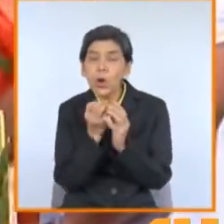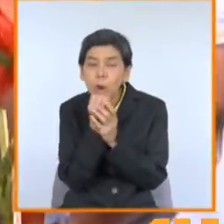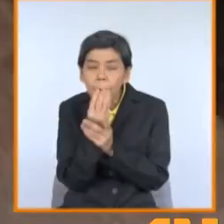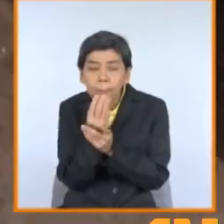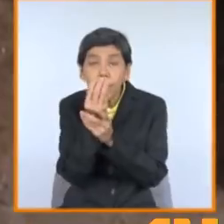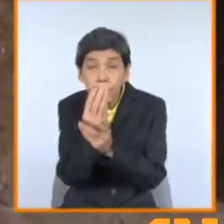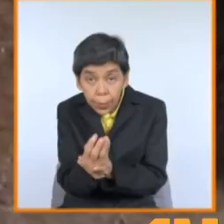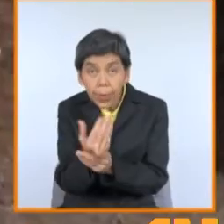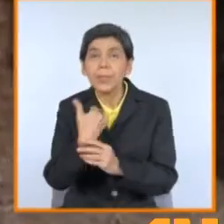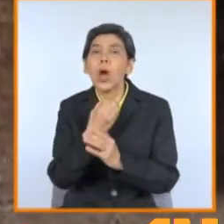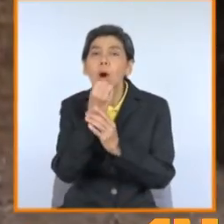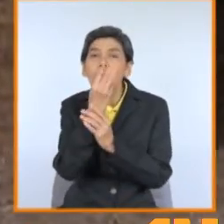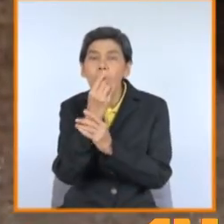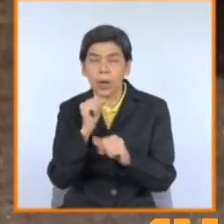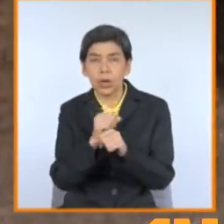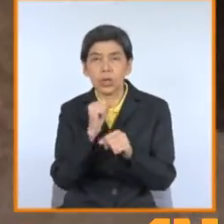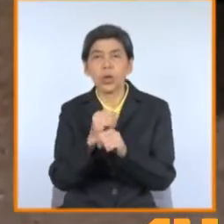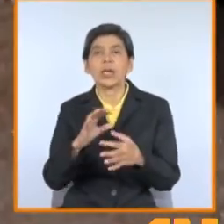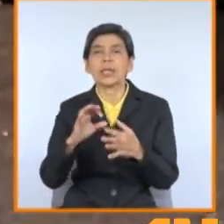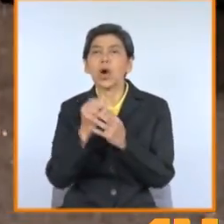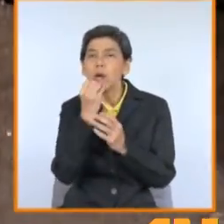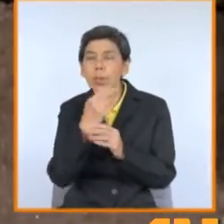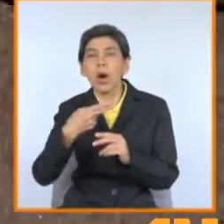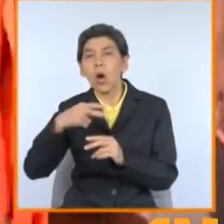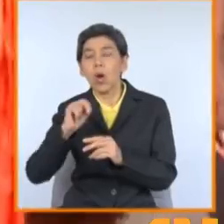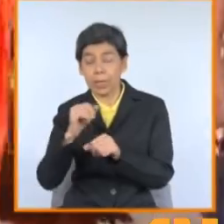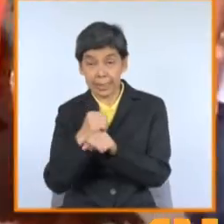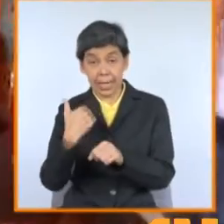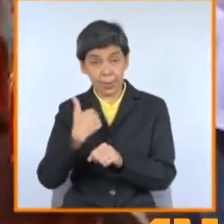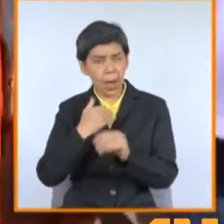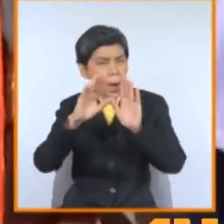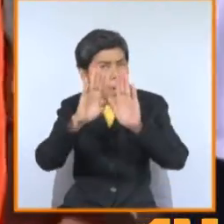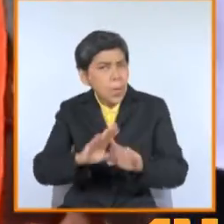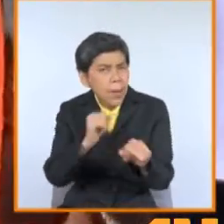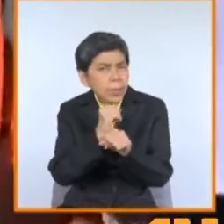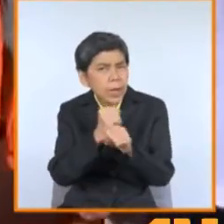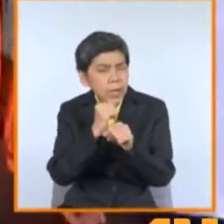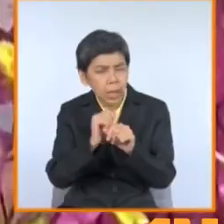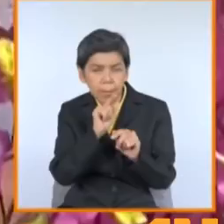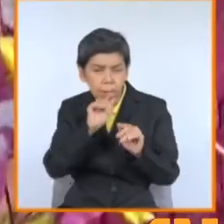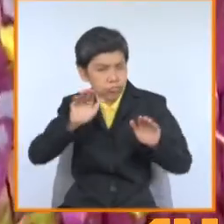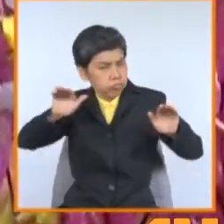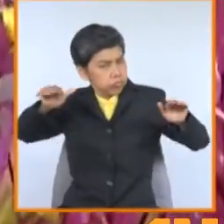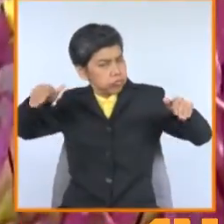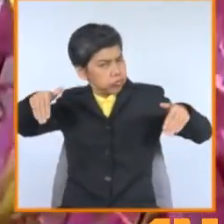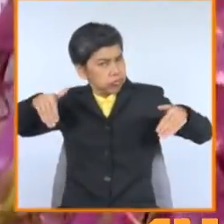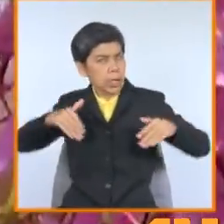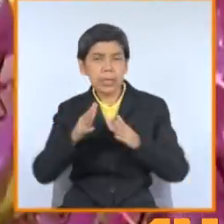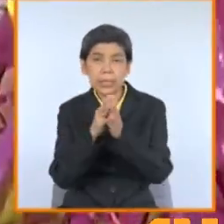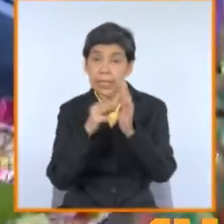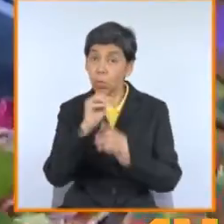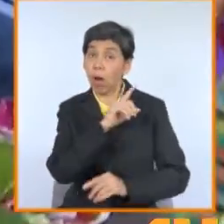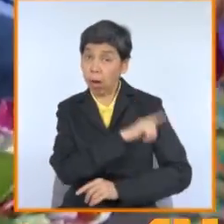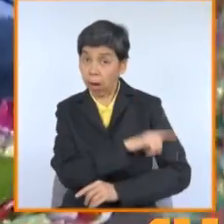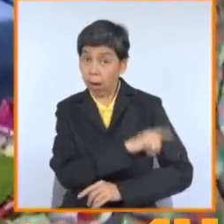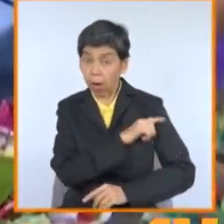ม้ค่ะเขาก็จะใช้ดอกเข้าพรรษานะคะหรือว่าดอกหงเหินที่มีลักษณะคล้ายตัวหงมีสีเหลืองสีม่วงสีขาวจั